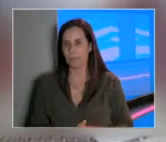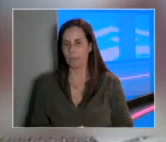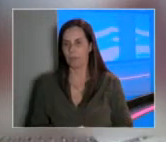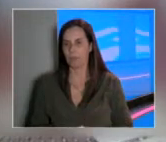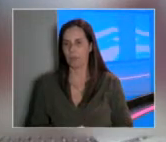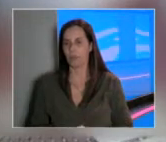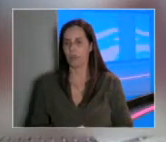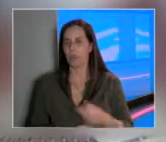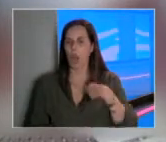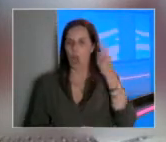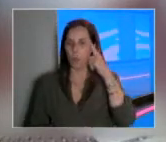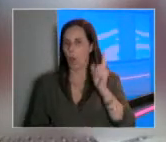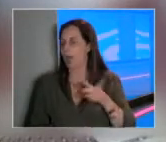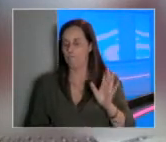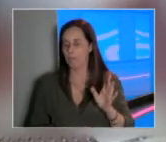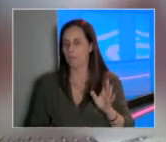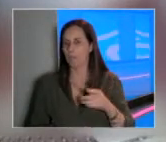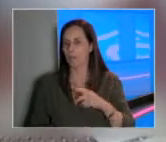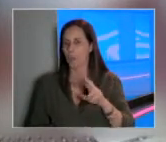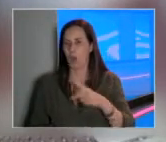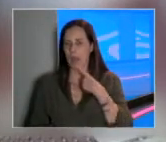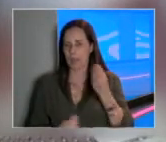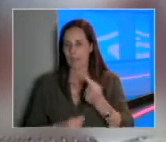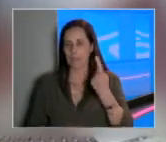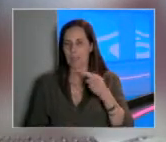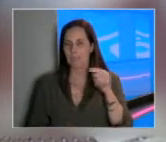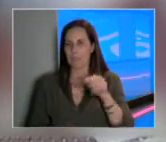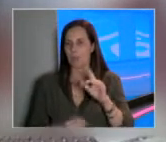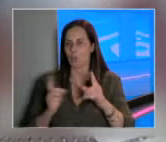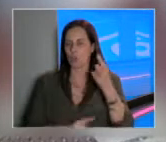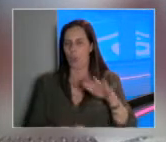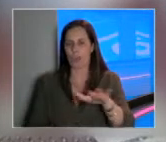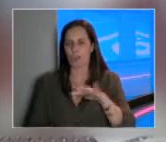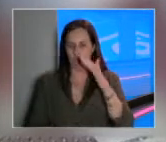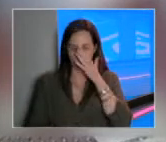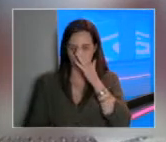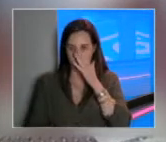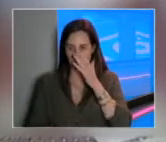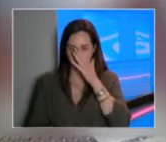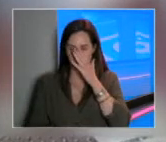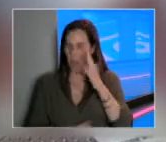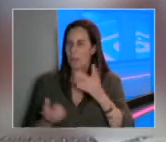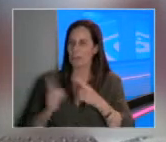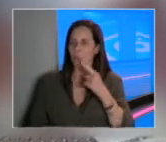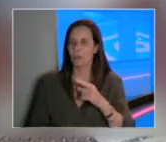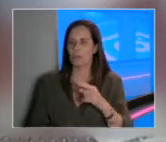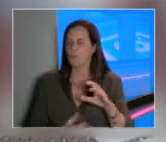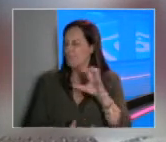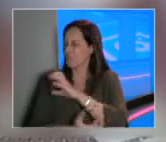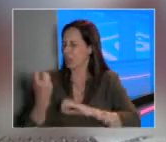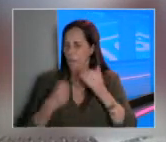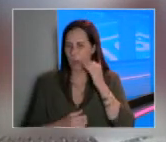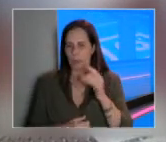רואים? תשמע, אני לא יודע אם זה מחויב המציאות או לא, אני רק יכול להגיד דבר אחד, זה מה שקורה בשטח. כן, כרגע, למה זה קורה להבנתך? ארוחות